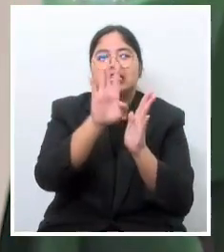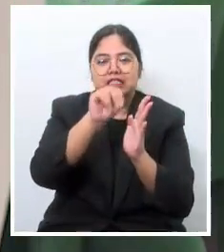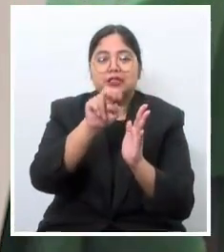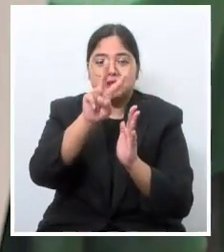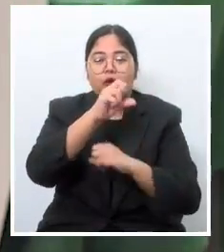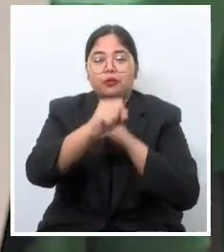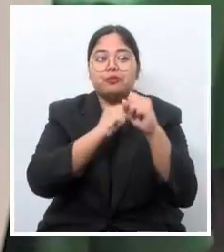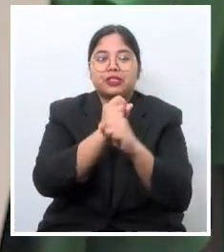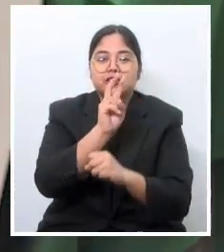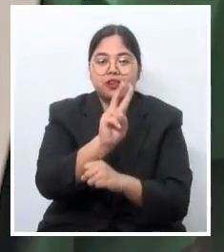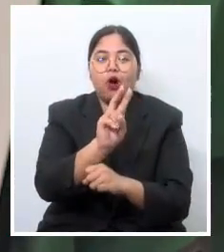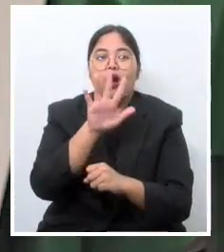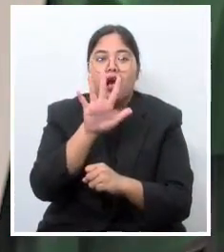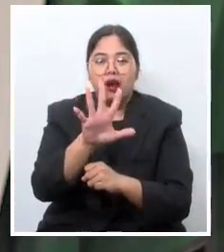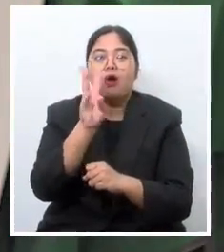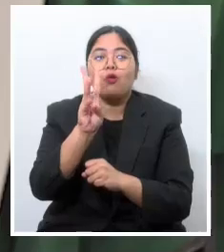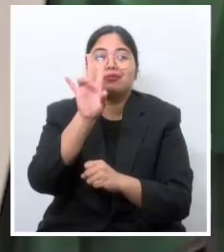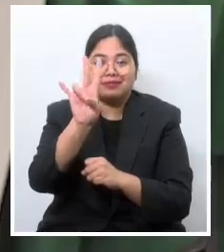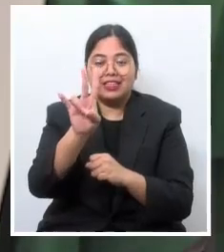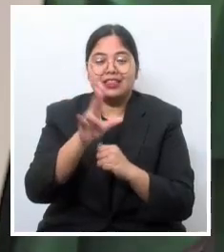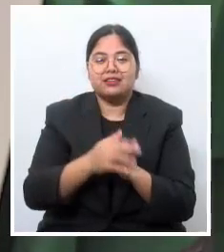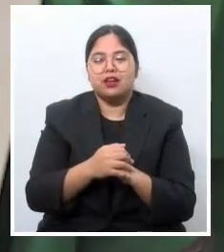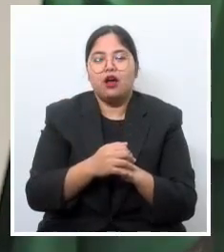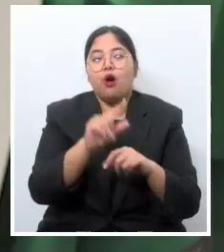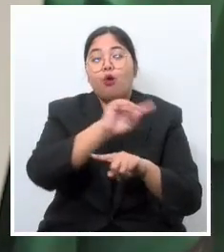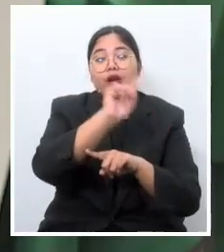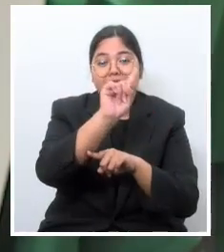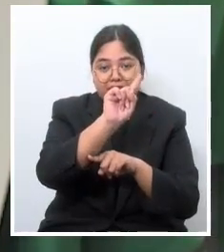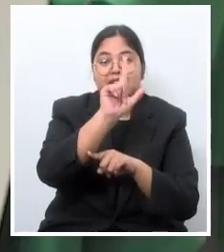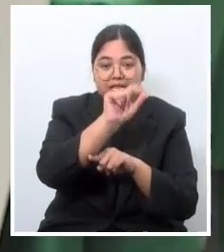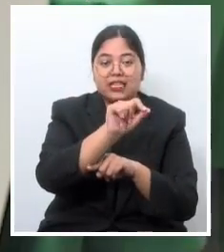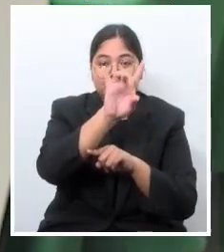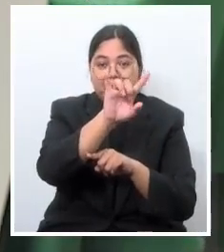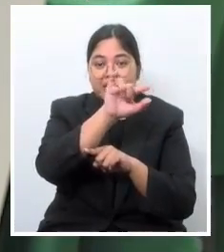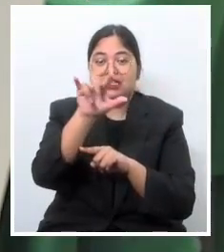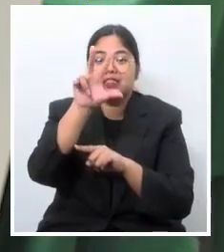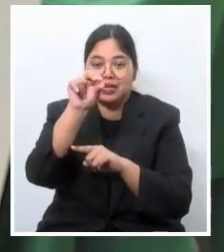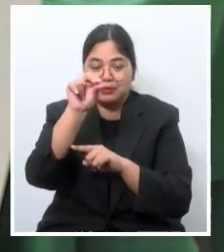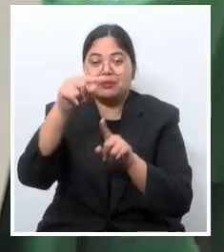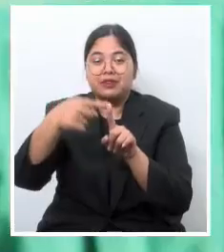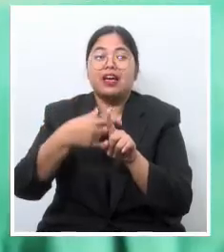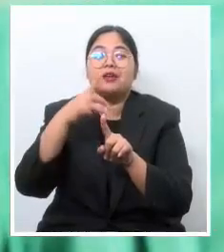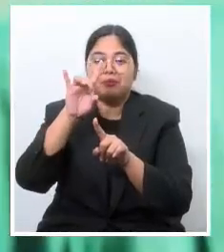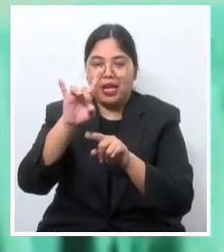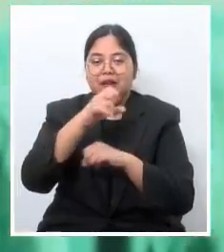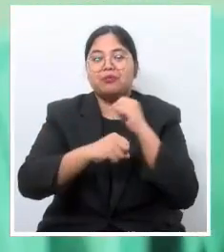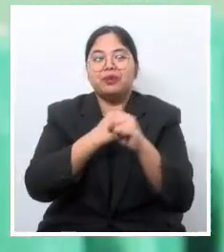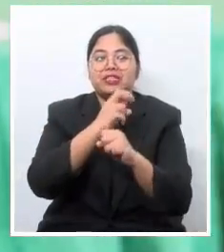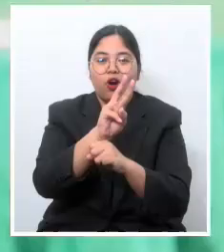ประจำปี2567ระหว่างวันที่ 28-3สิงหาคม